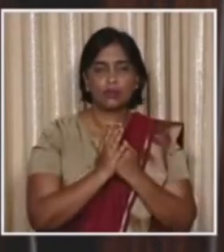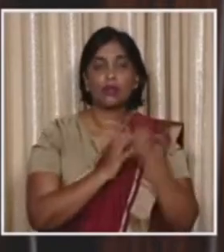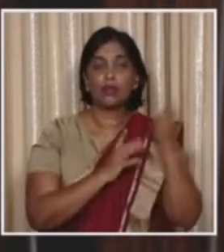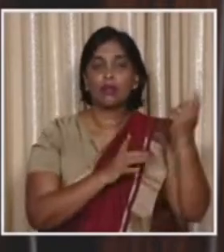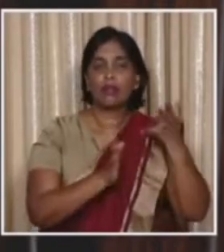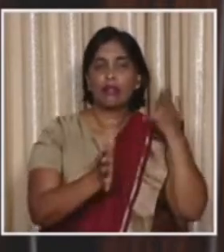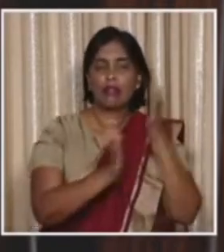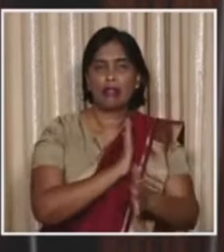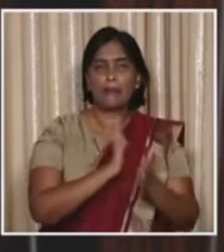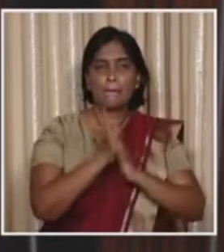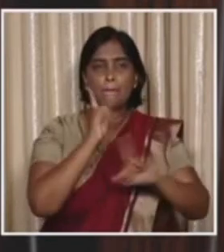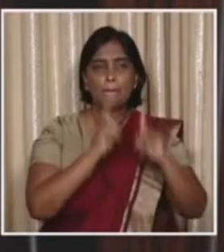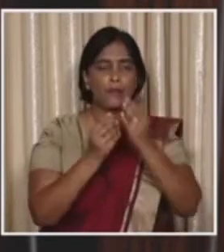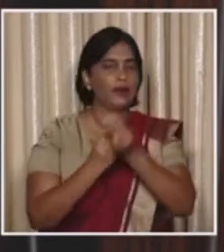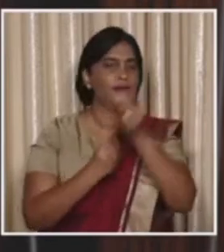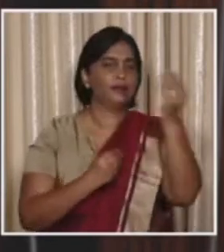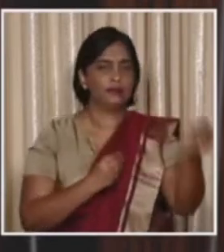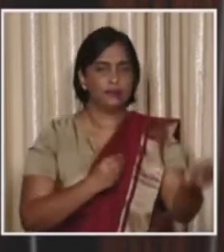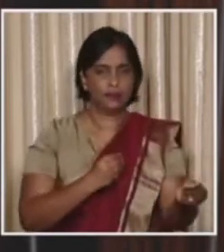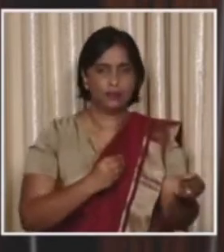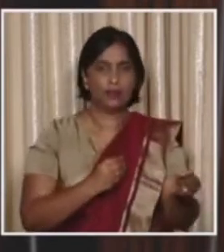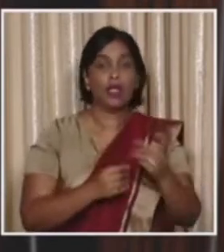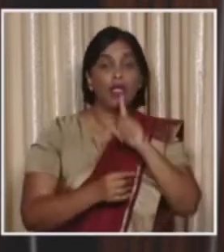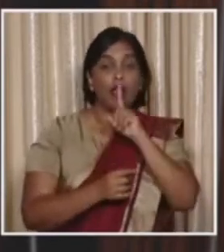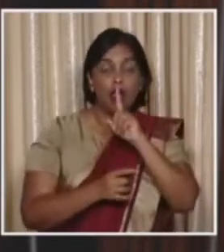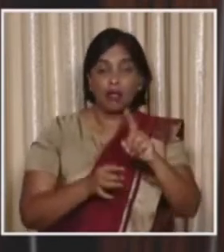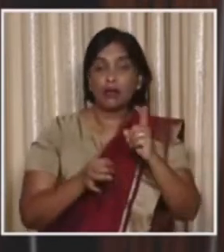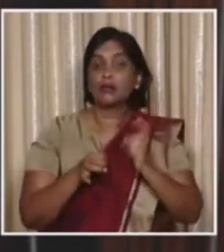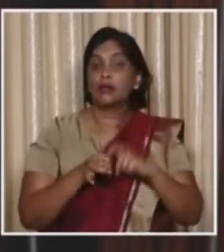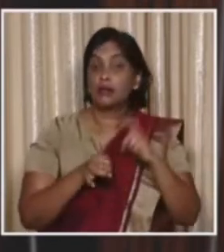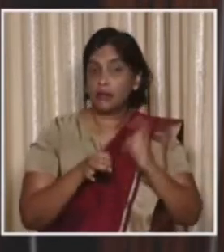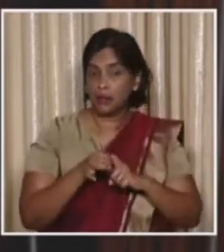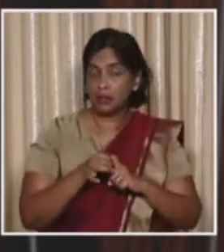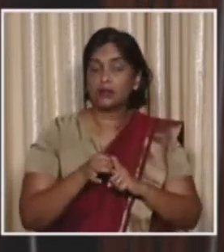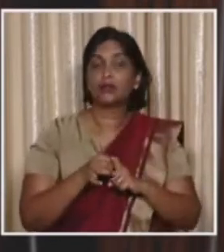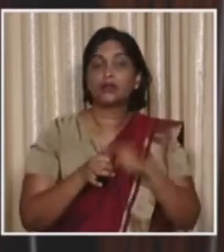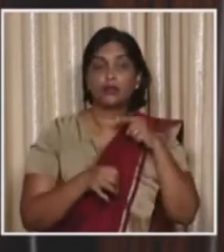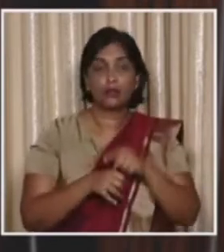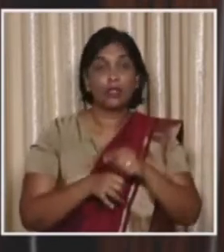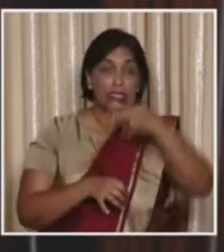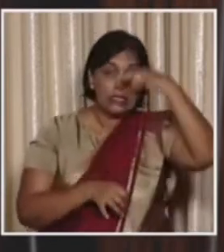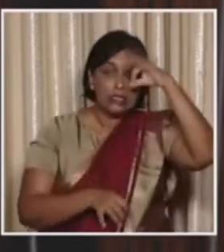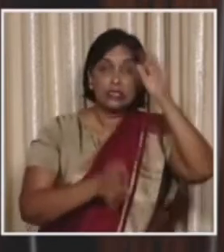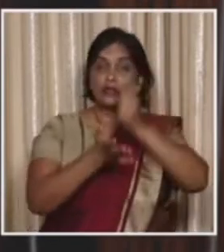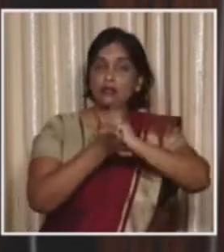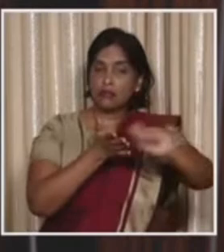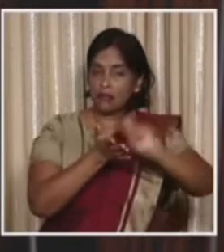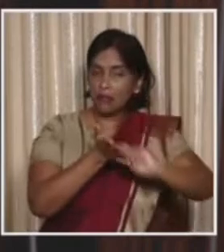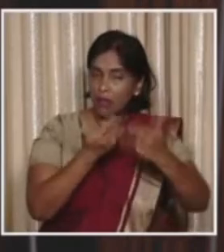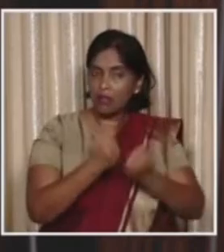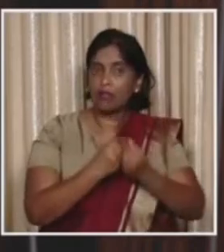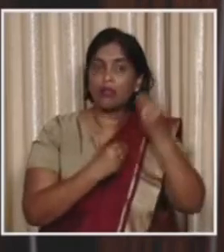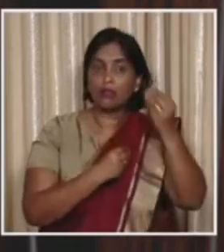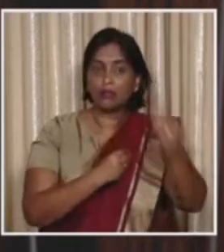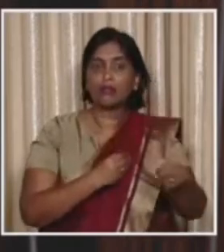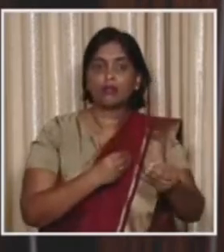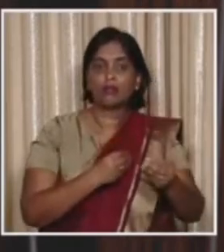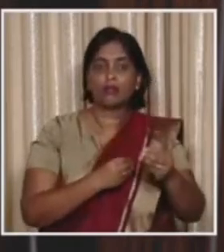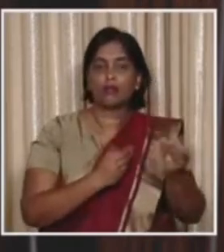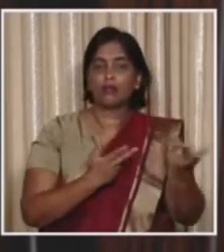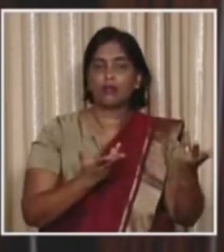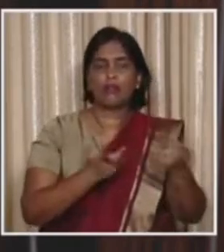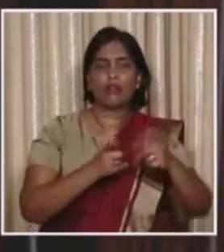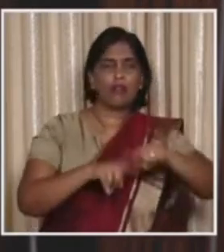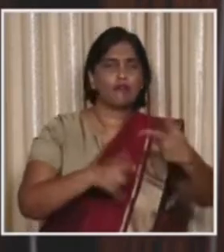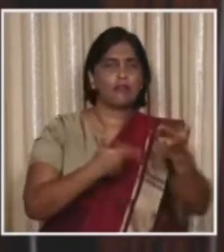වැරදි අමාත්‍යංශකට යොමු කරලා තියෙනවා. අහලා තියෙන ප්‍රශ්නය විවහාර සිංහලෙන් ලියලා දුන්නත් ඒක ආන්ද්‍ර ප්‍රදේශයේ